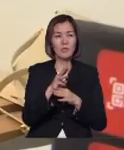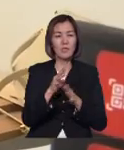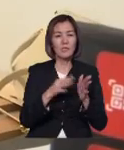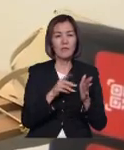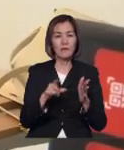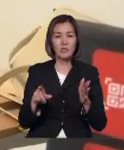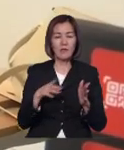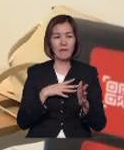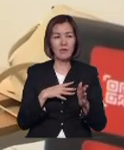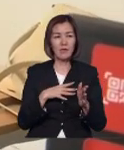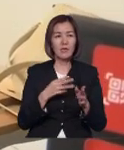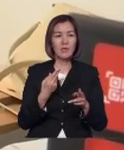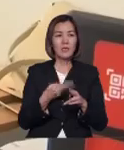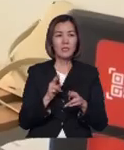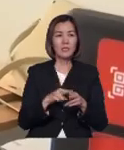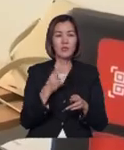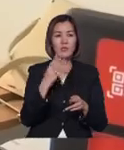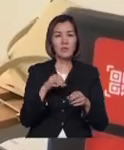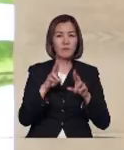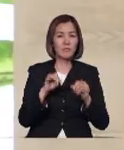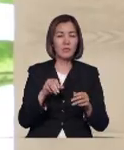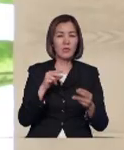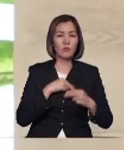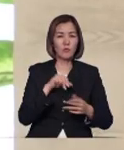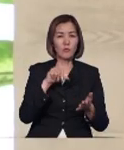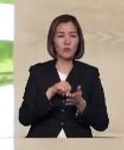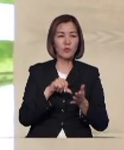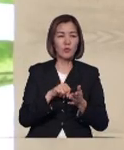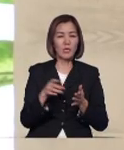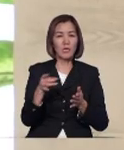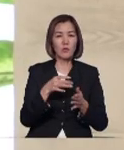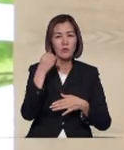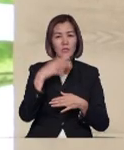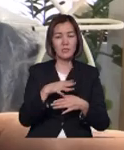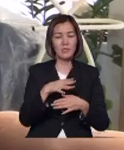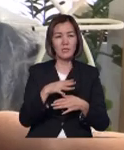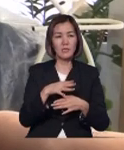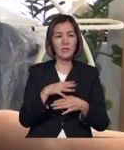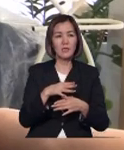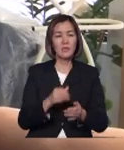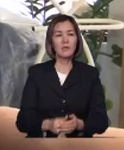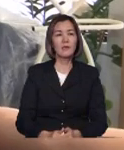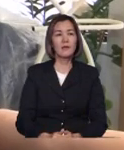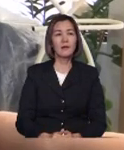дев человек из которых три специалиста трудоустроены Здесь через районный центр карьеры